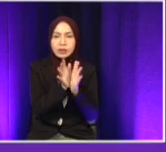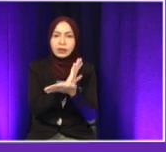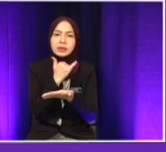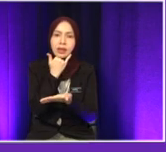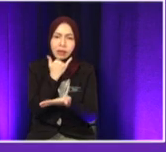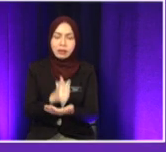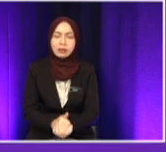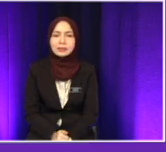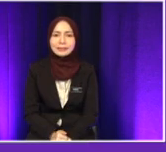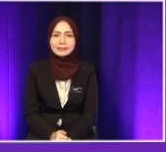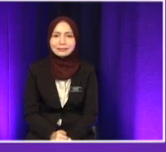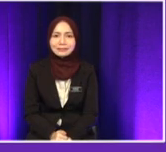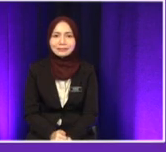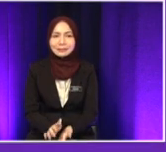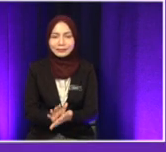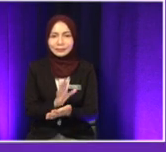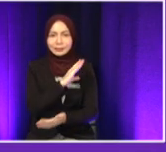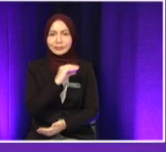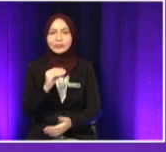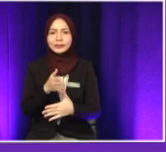yang merusakkan aqidah